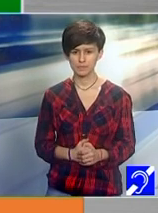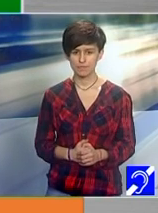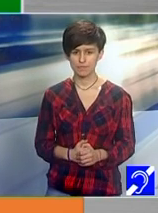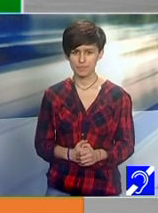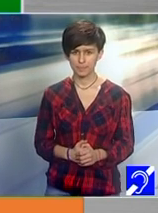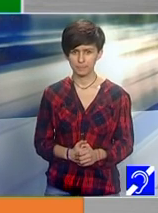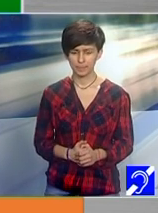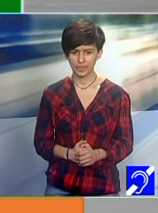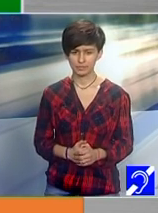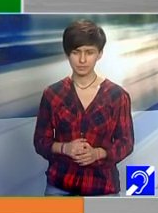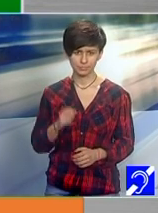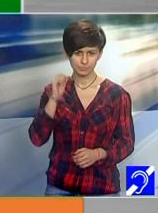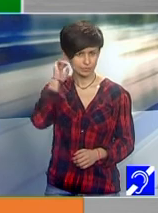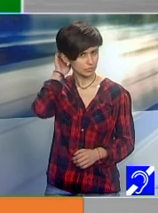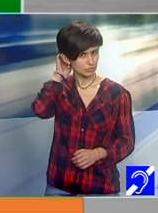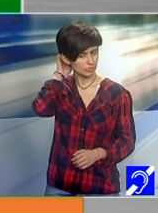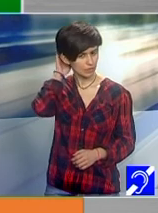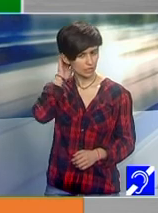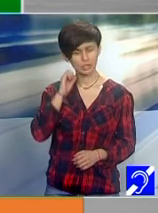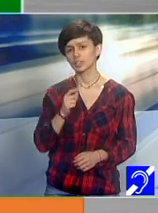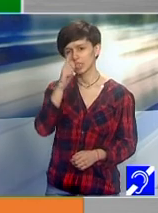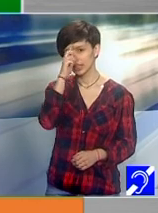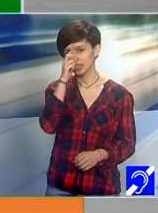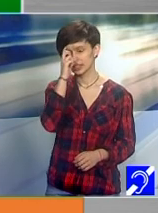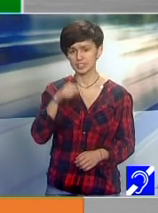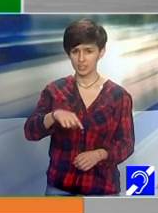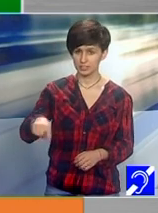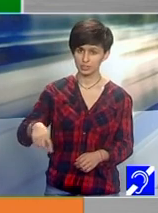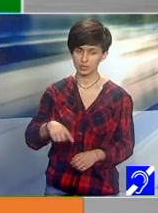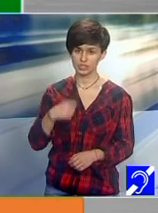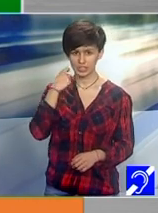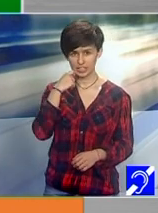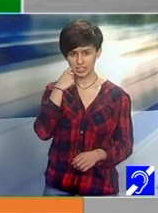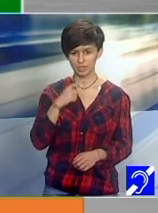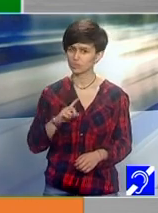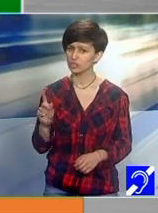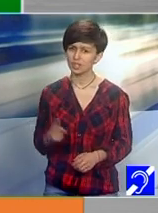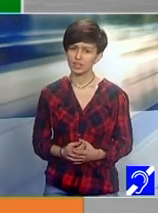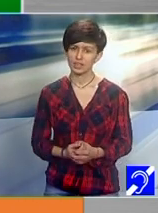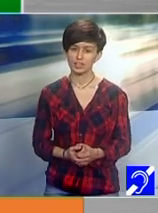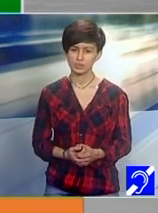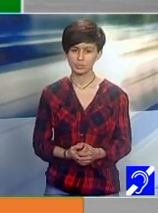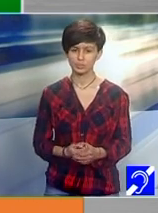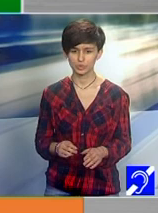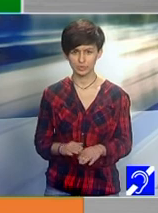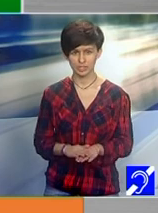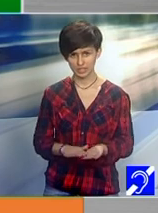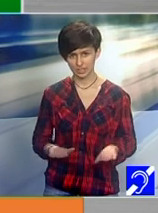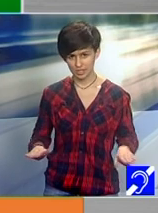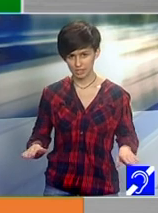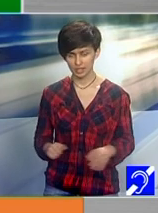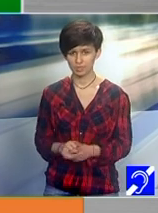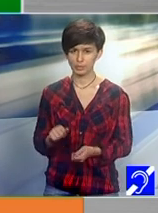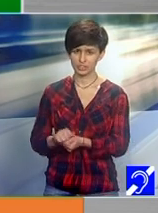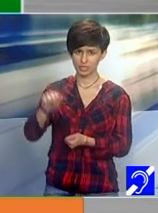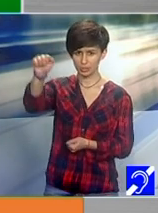Dar suntem colegi. Asistenții noștri medicali de la Sanitas, cel puțin la Cluj, nu se raliază acestui protest. Este bine de știut că acolo